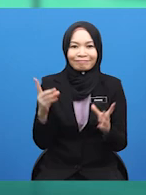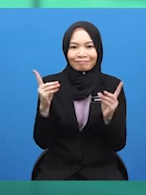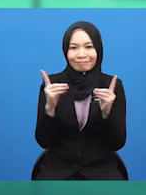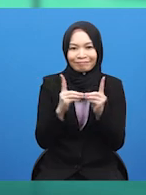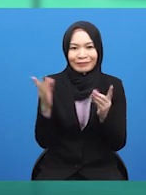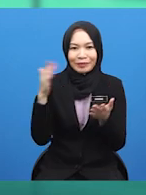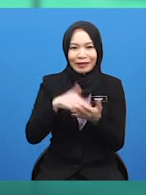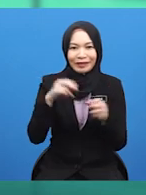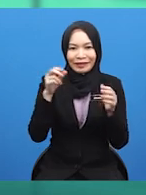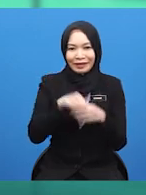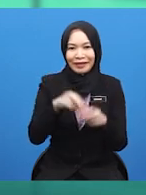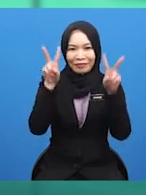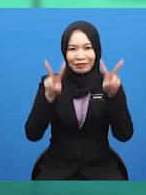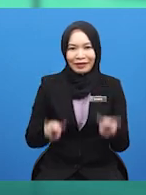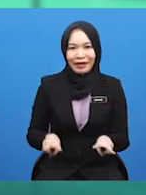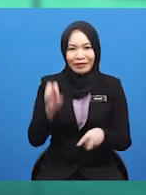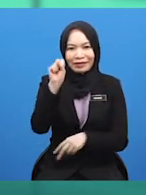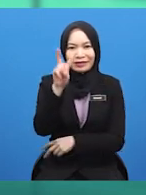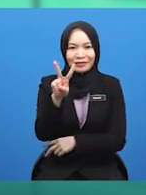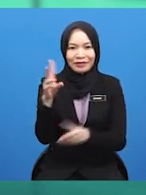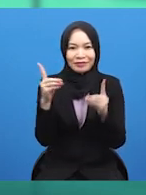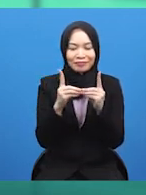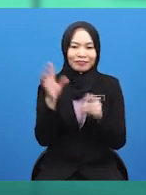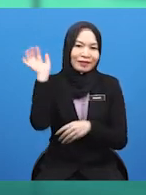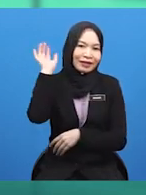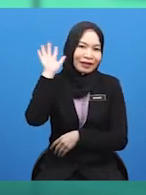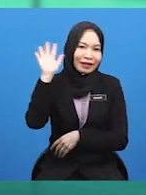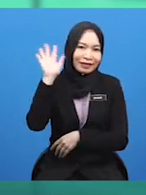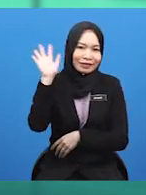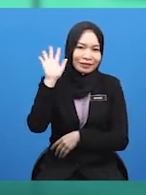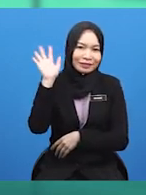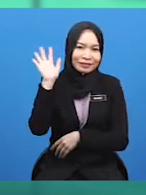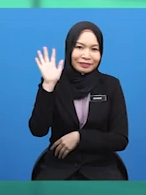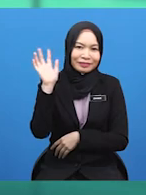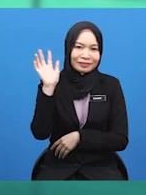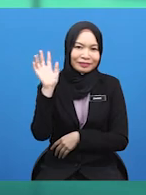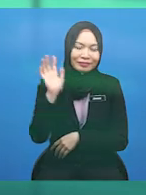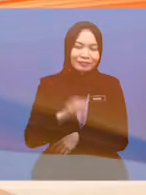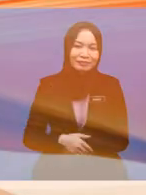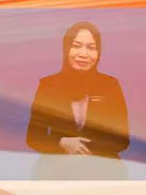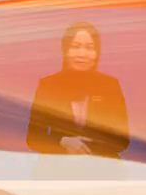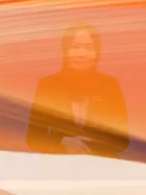program Canvas SV. Jumpa lagi, guys. Assalamualaikum. Bye.